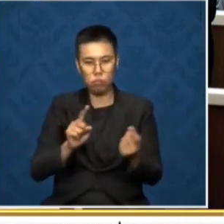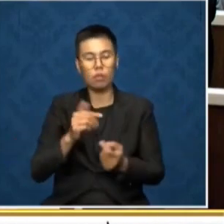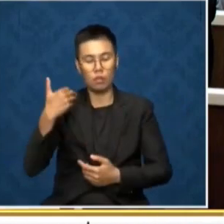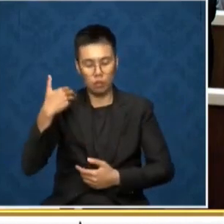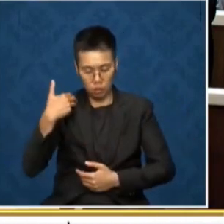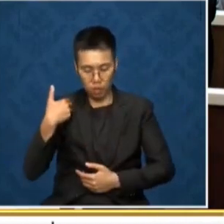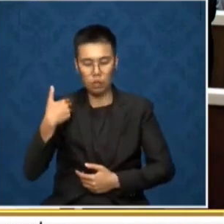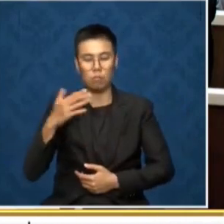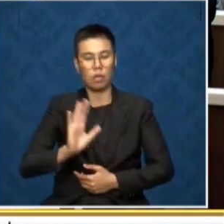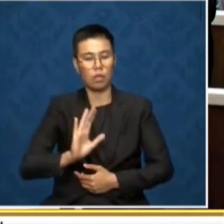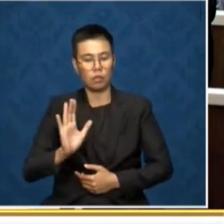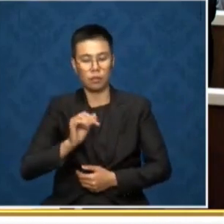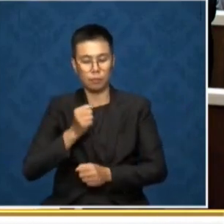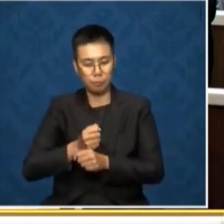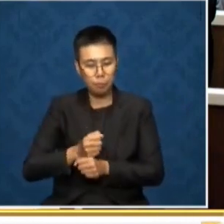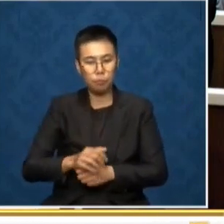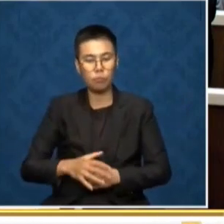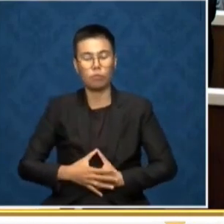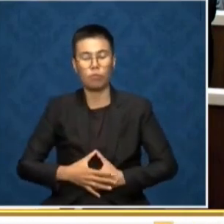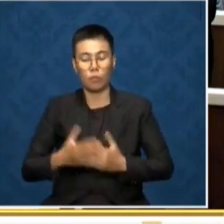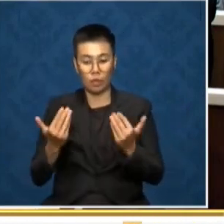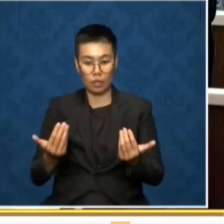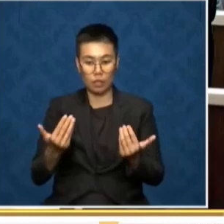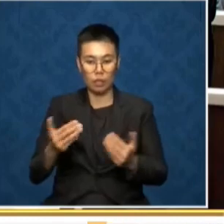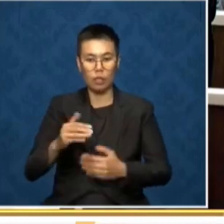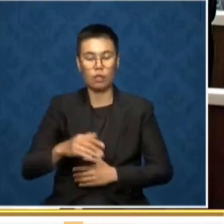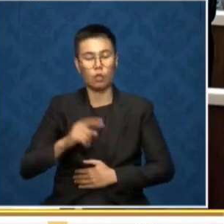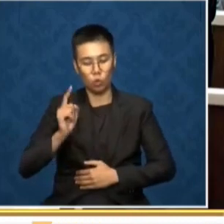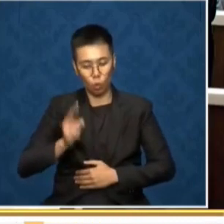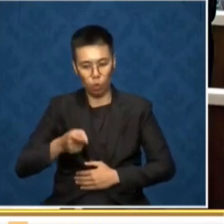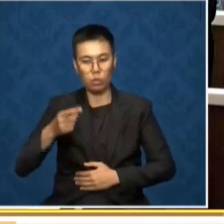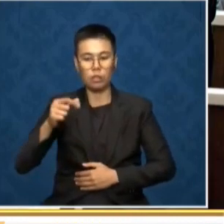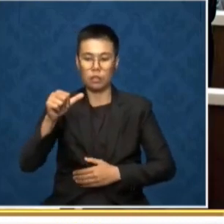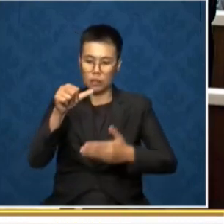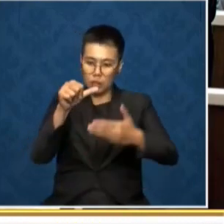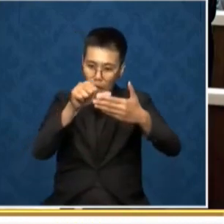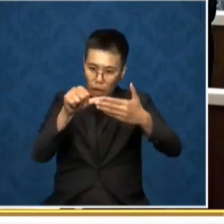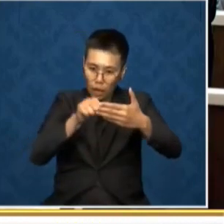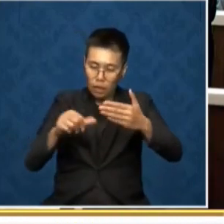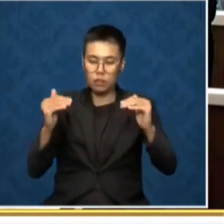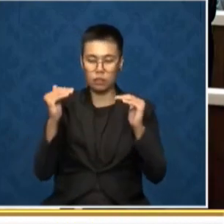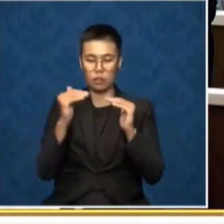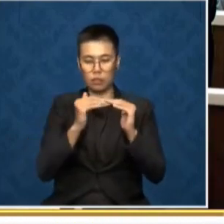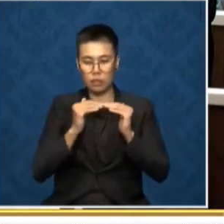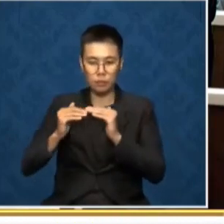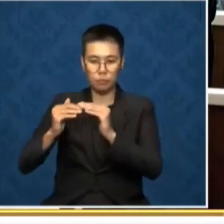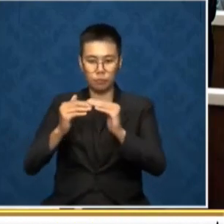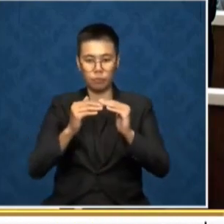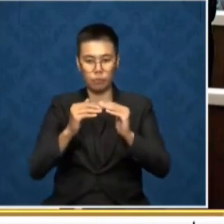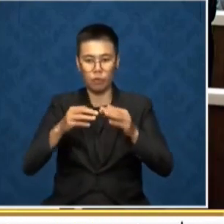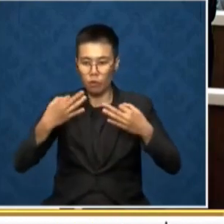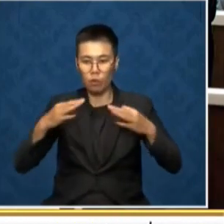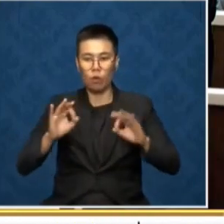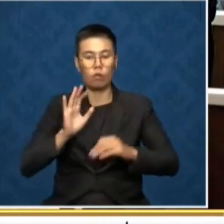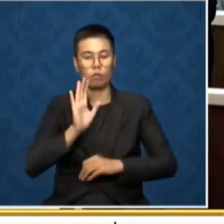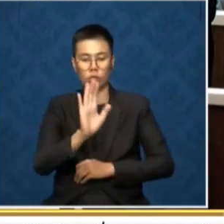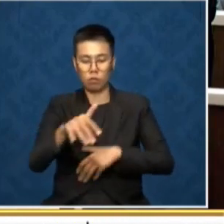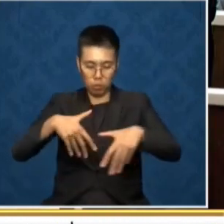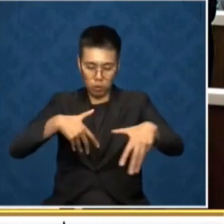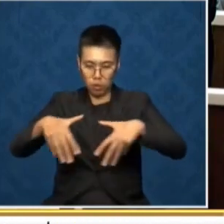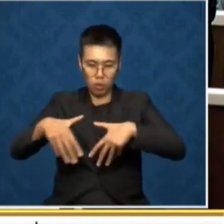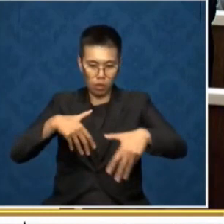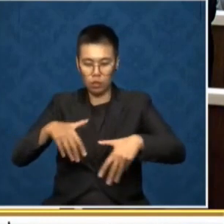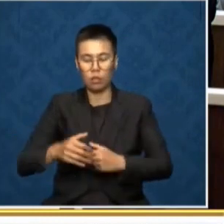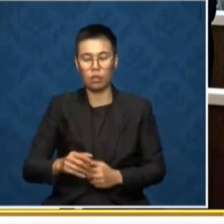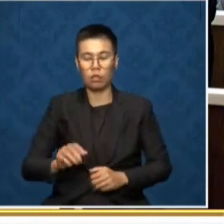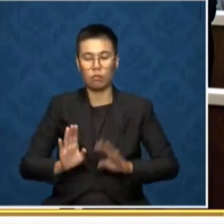าการแก้ไขรัฐธรรมนูญครั้งนี้จำเป็นจะต้องแก้ไขในเรื่องของสิทธิเสรีภาพของประชาชนให้มี